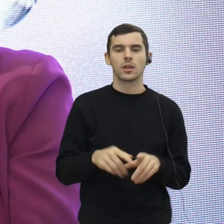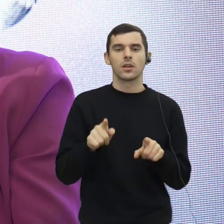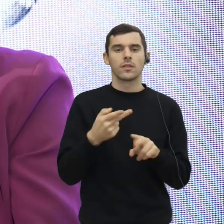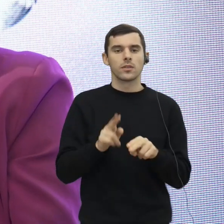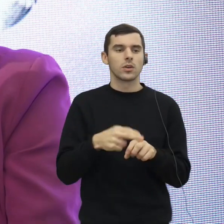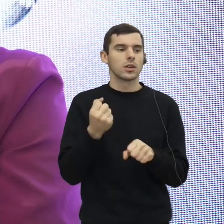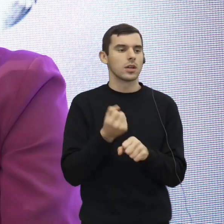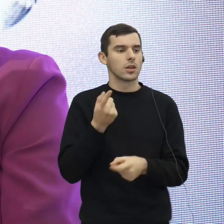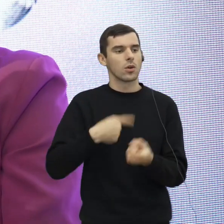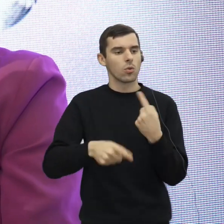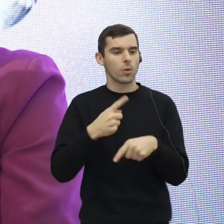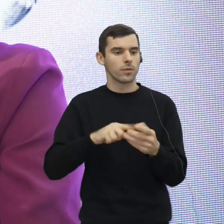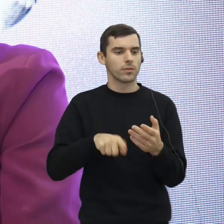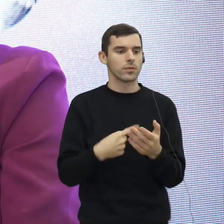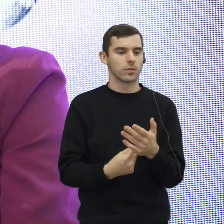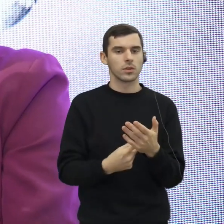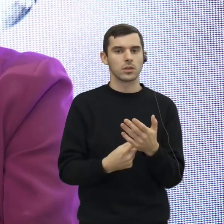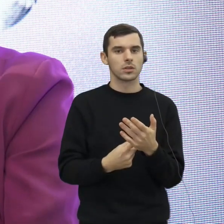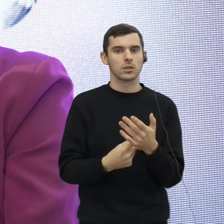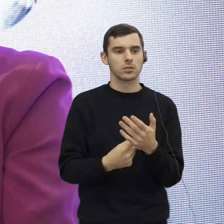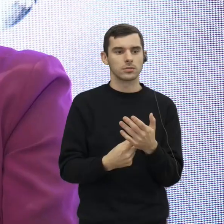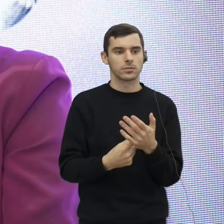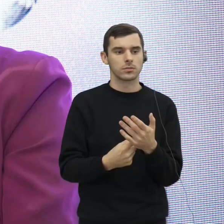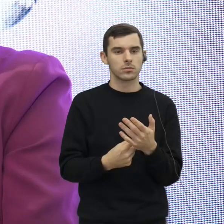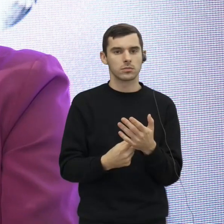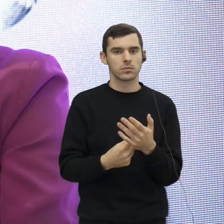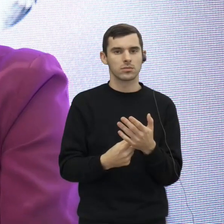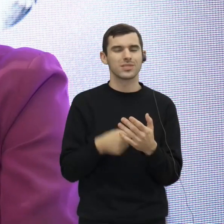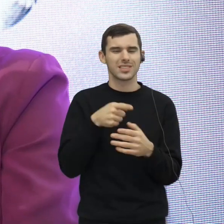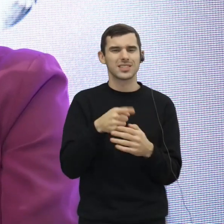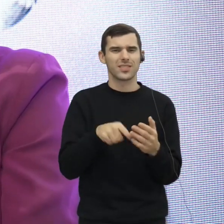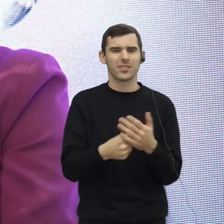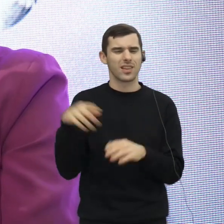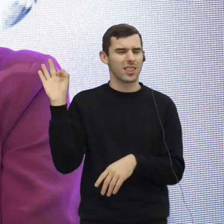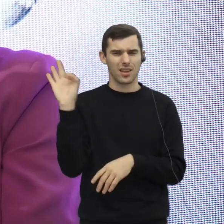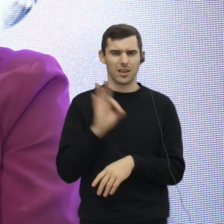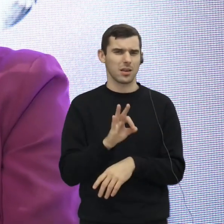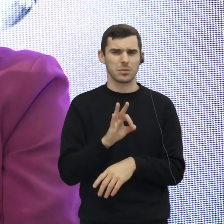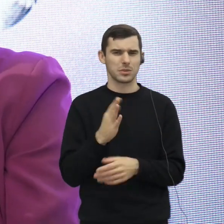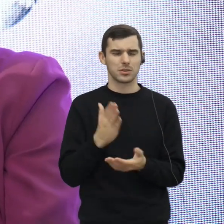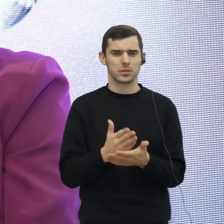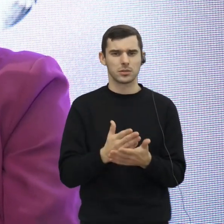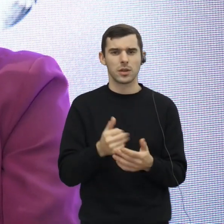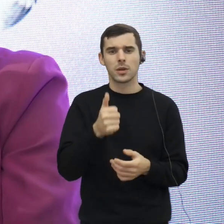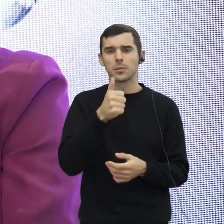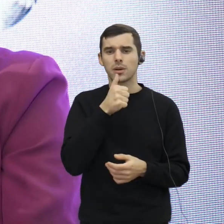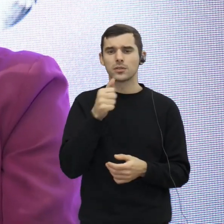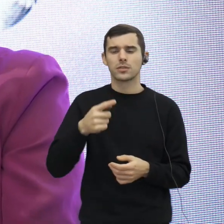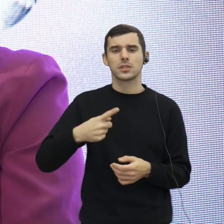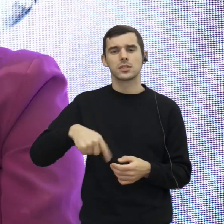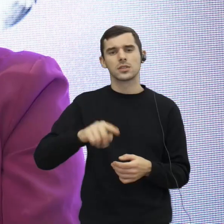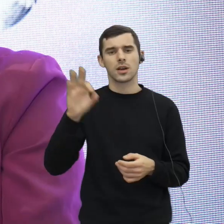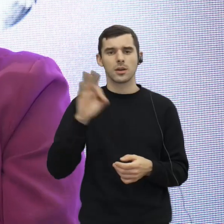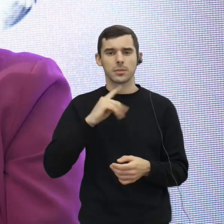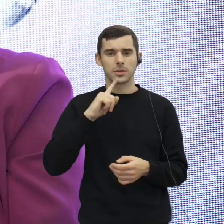nes klausimas tikrai nėra apie tai. Tai čia toksai vienas, bet čia yra klasikiniai klausimai, su kuo mes dažnai susidurėm. Ir jeigu mes dažnai sakom, kad nu